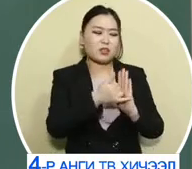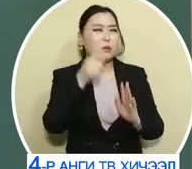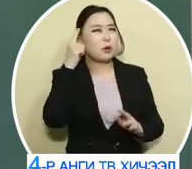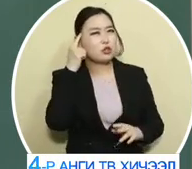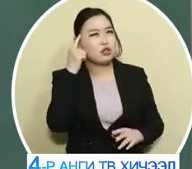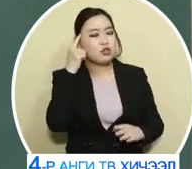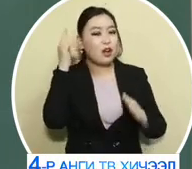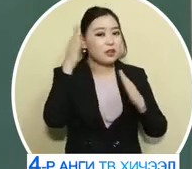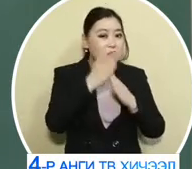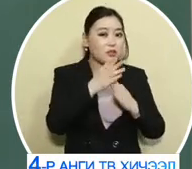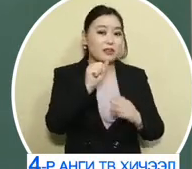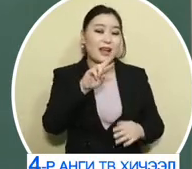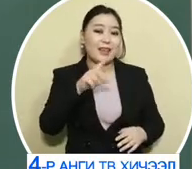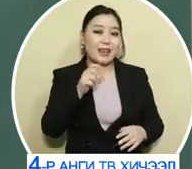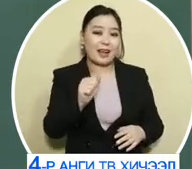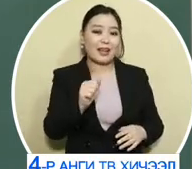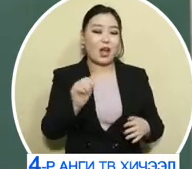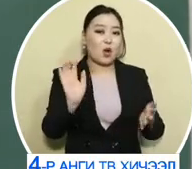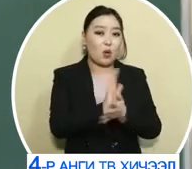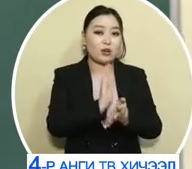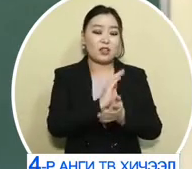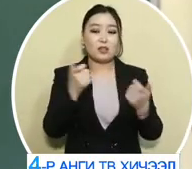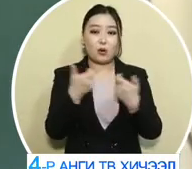аялга, хурд, өргөлтийг тохируулан